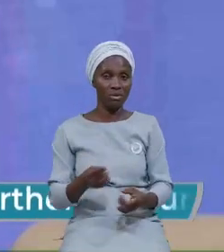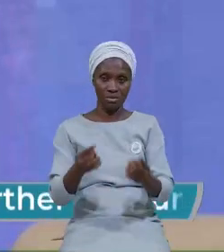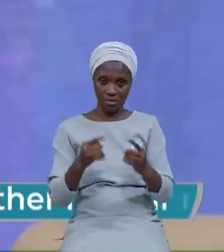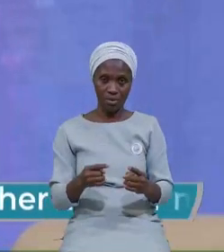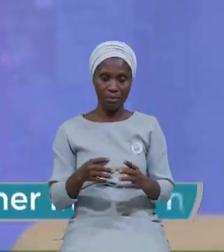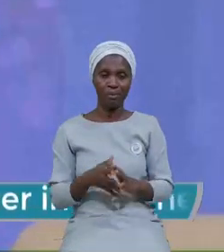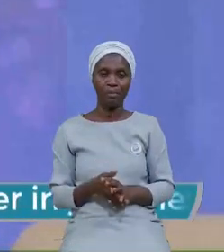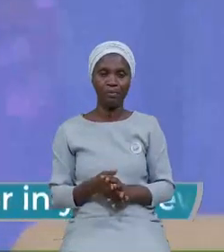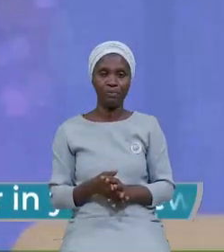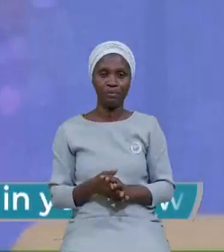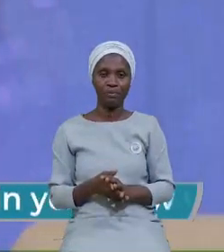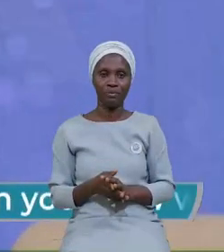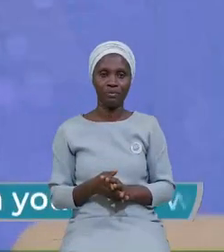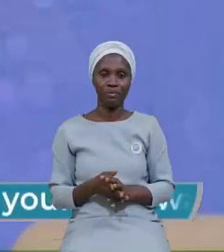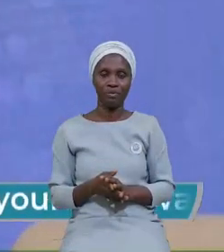se